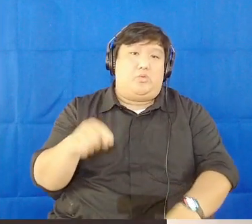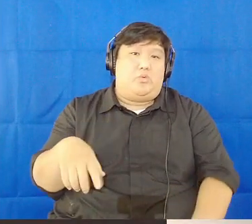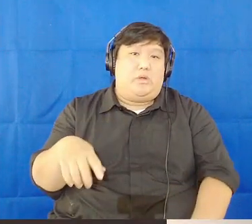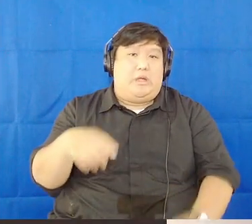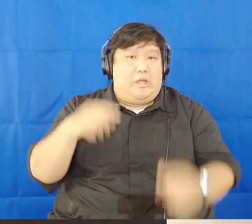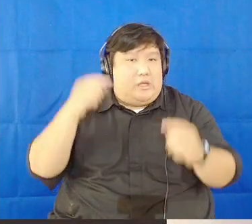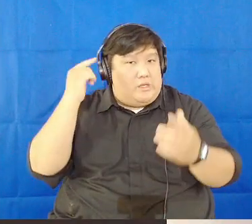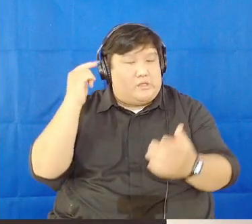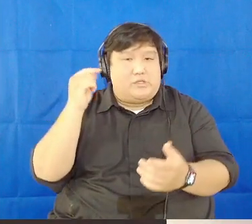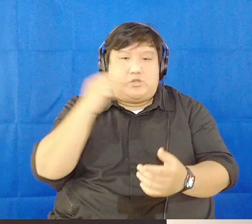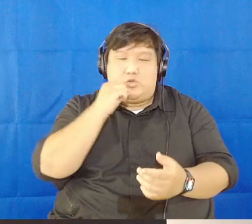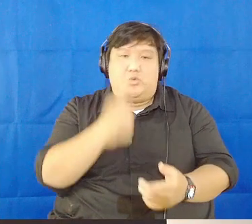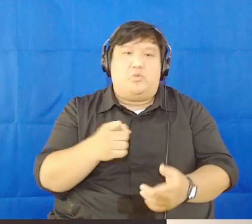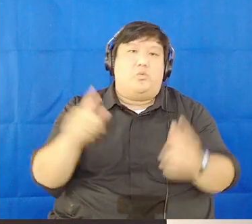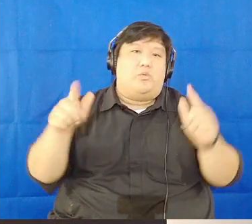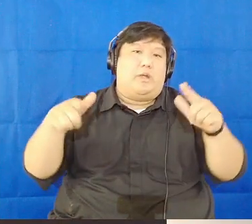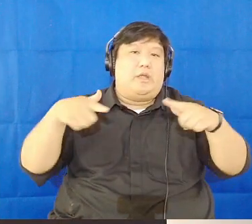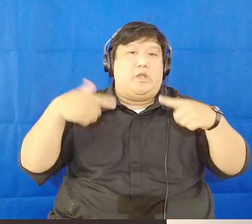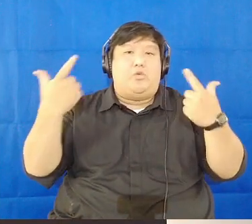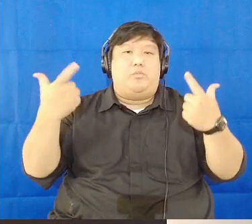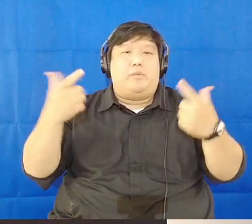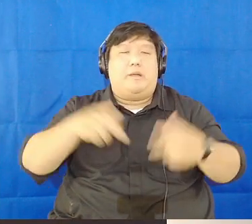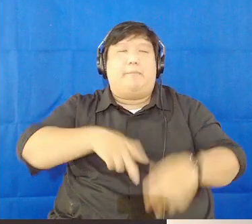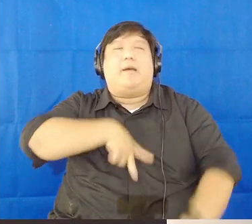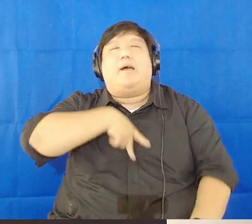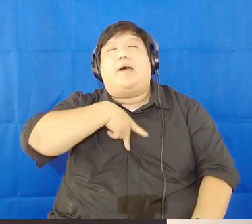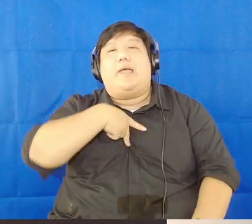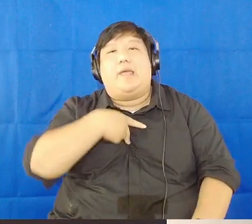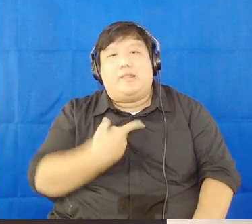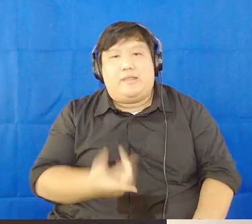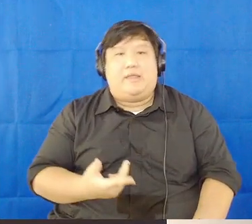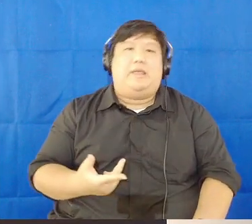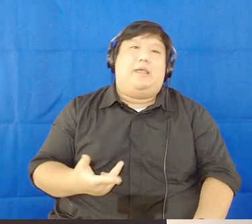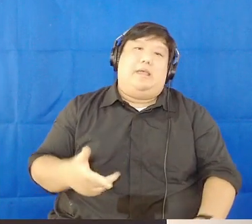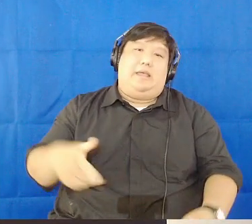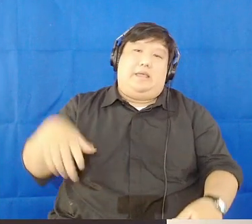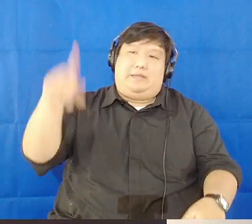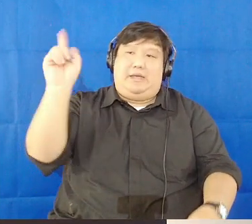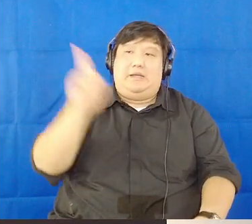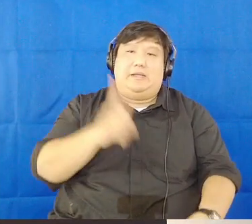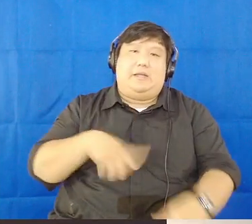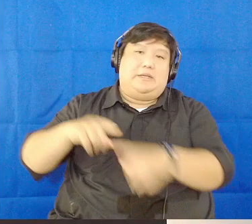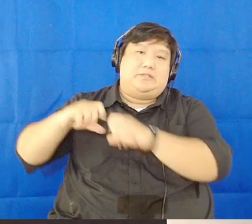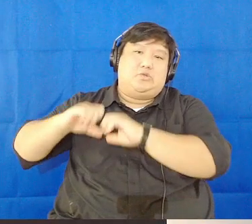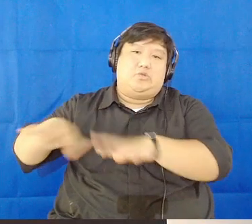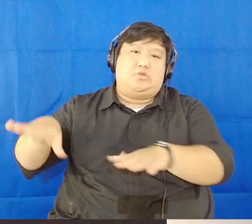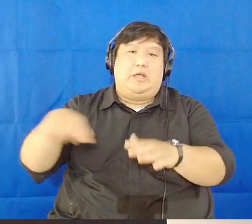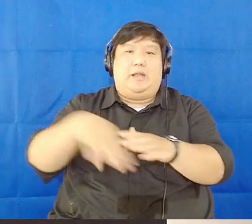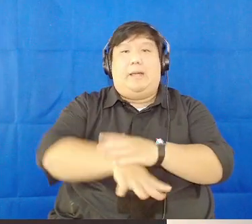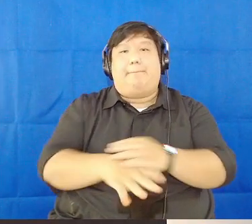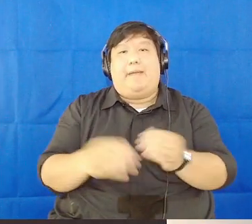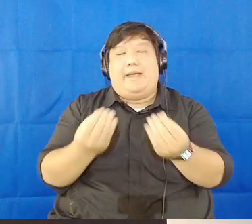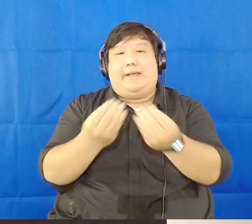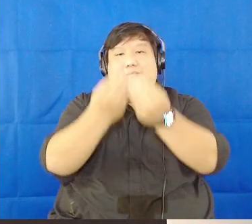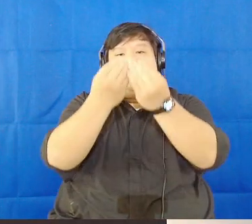menghidupi dan menghayati kehadiran Kristus di dalam Ekaristi. Maka kita tahu dari kisah para rasul bahwa